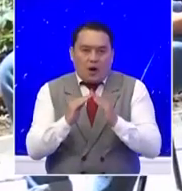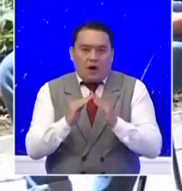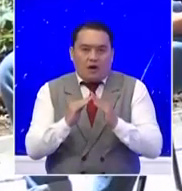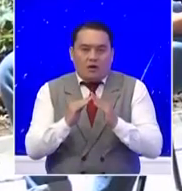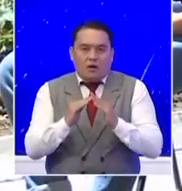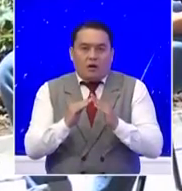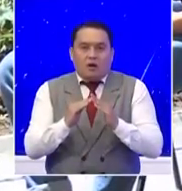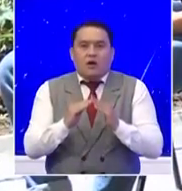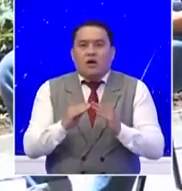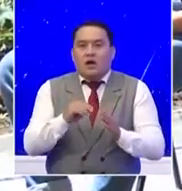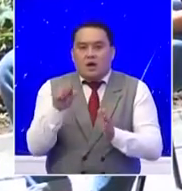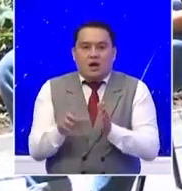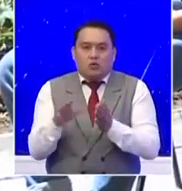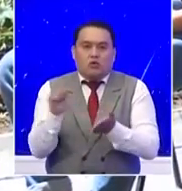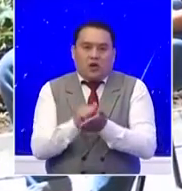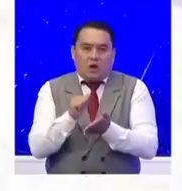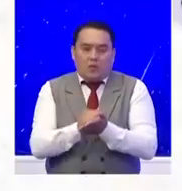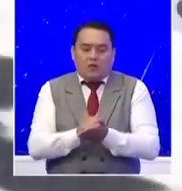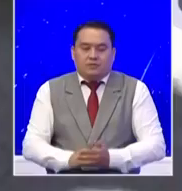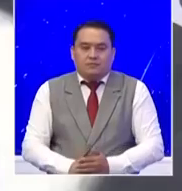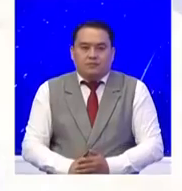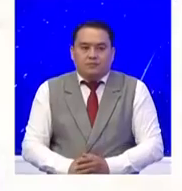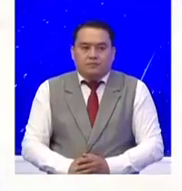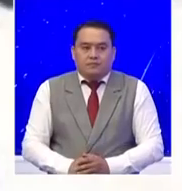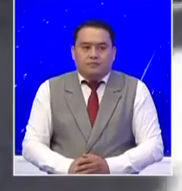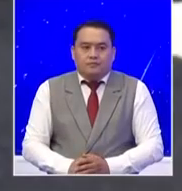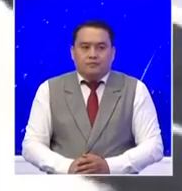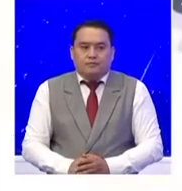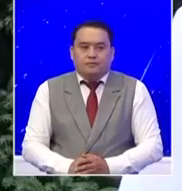о преимуществах электронного документооборота.